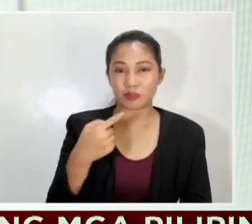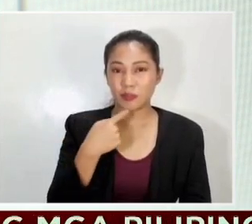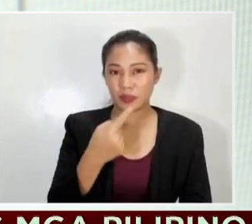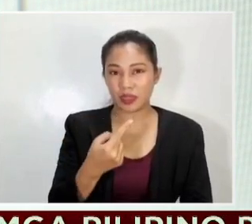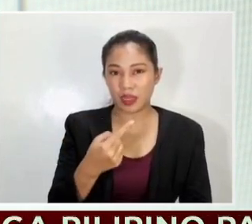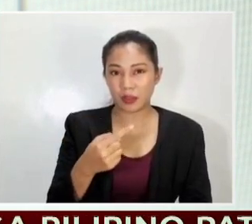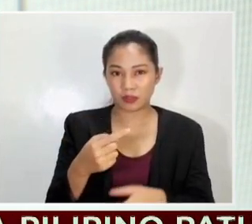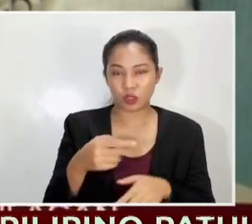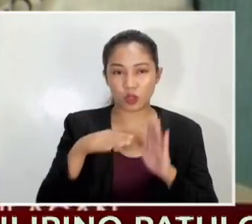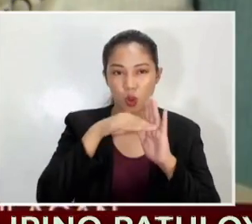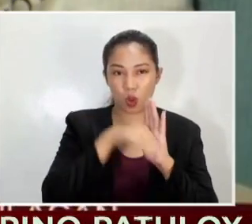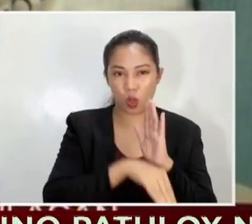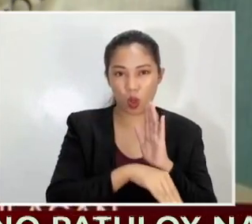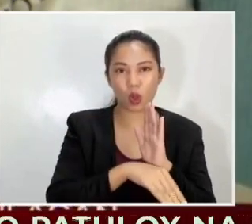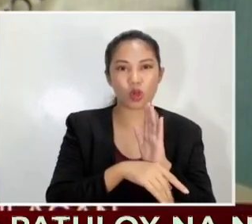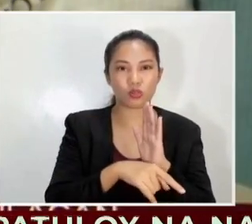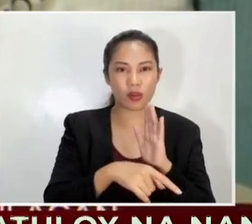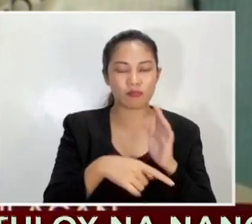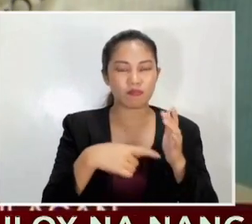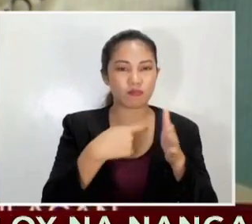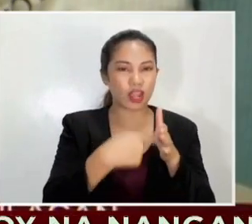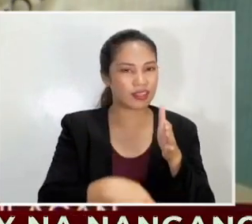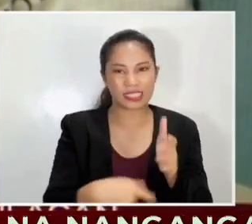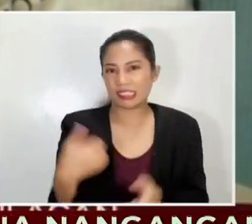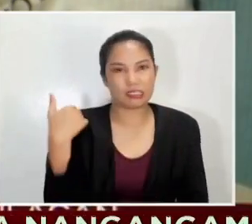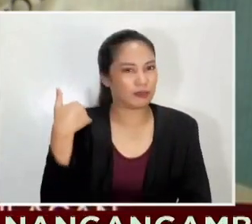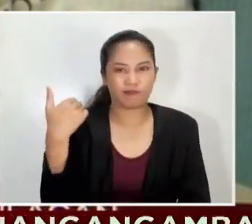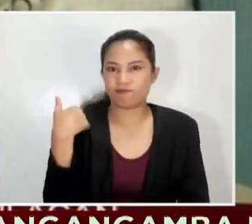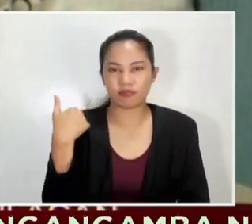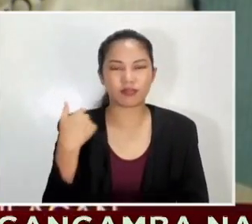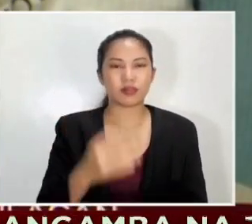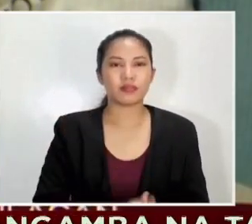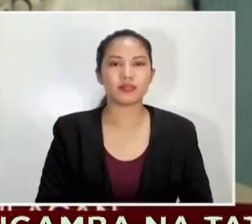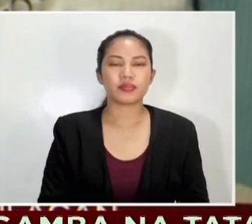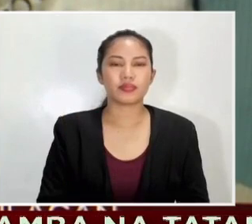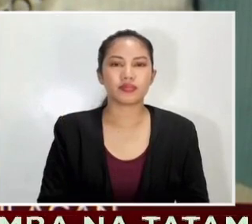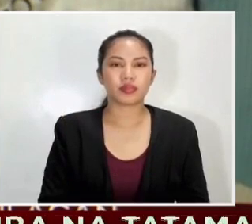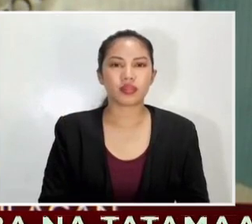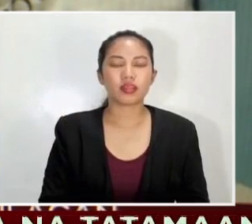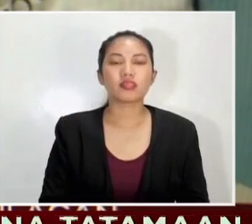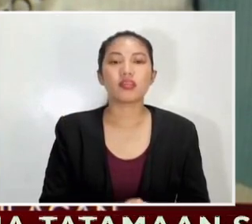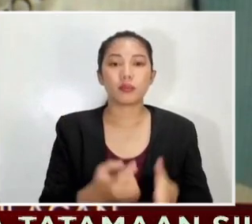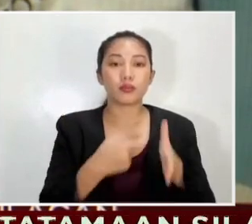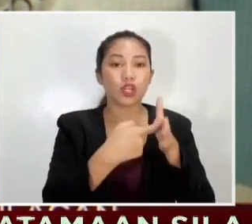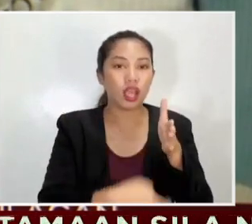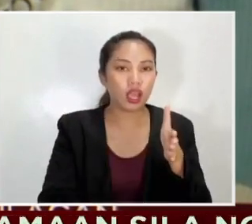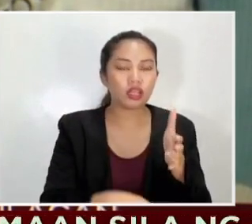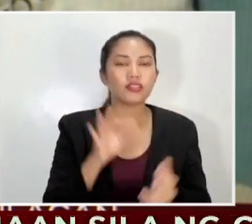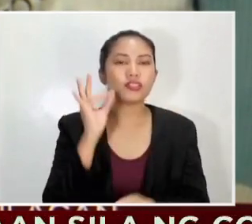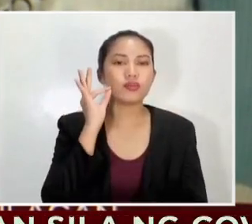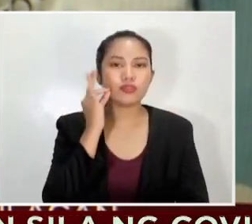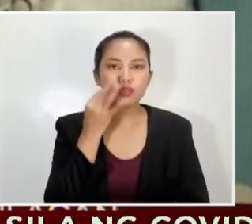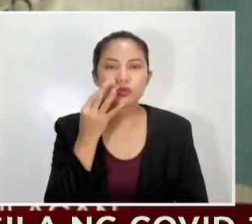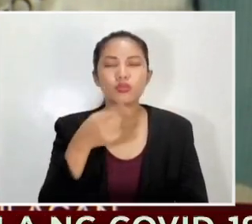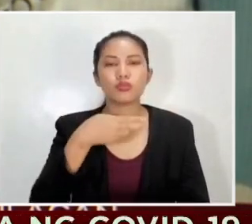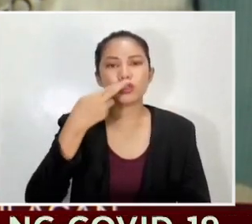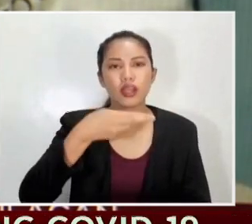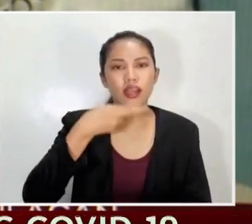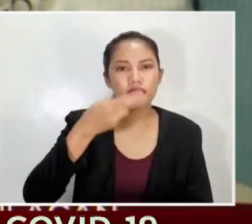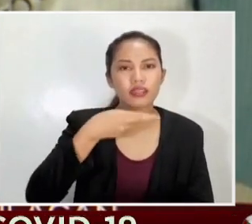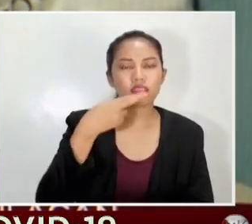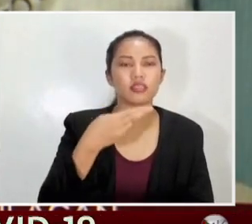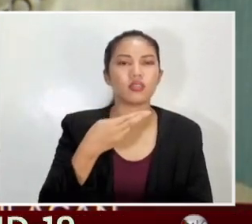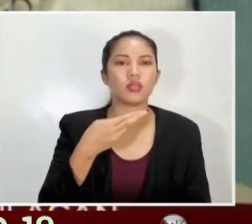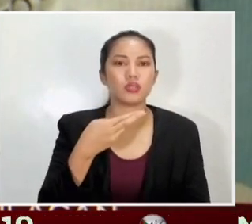buwan. Ang ating presyo sa mga bilihin, particular bigas, fruits and vegetables, negative din. Ito ay